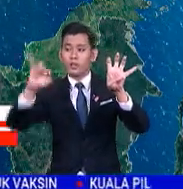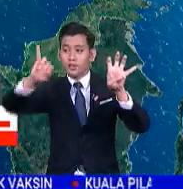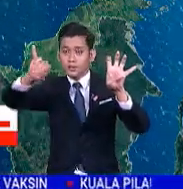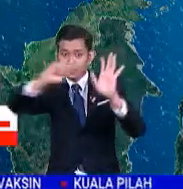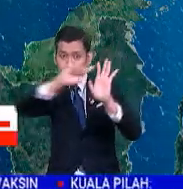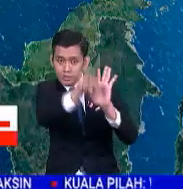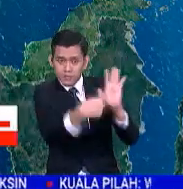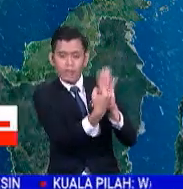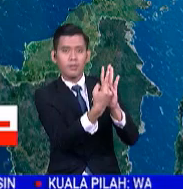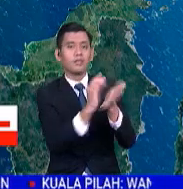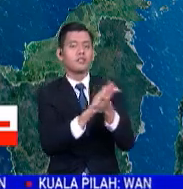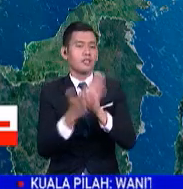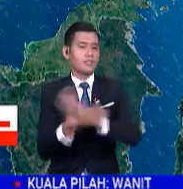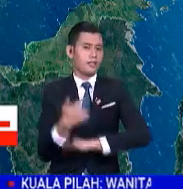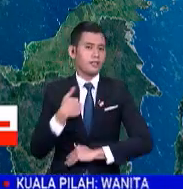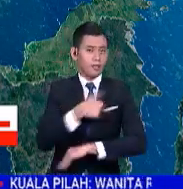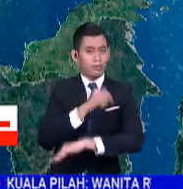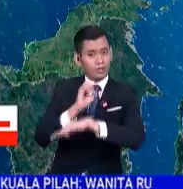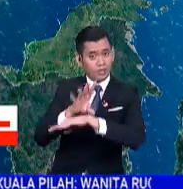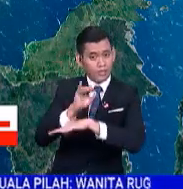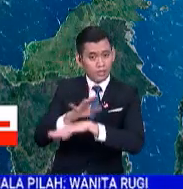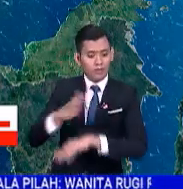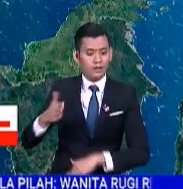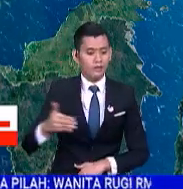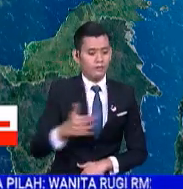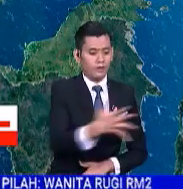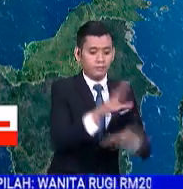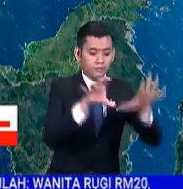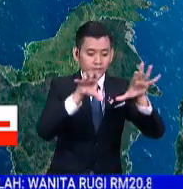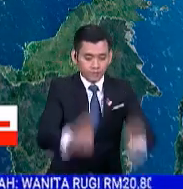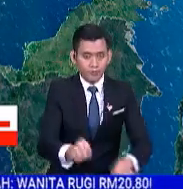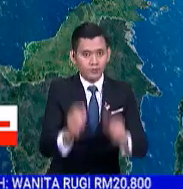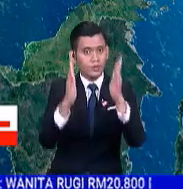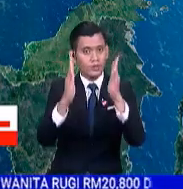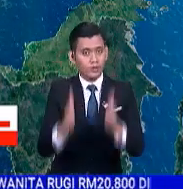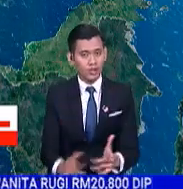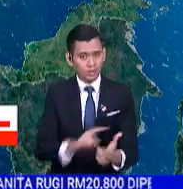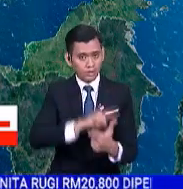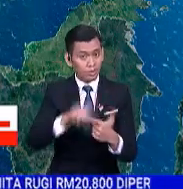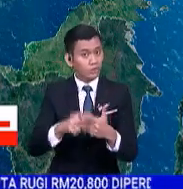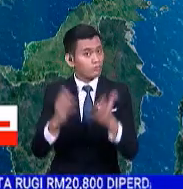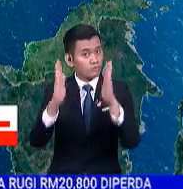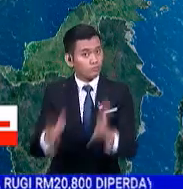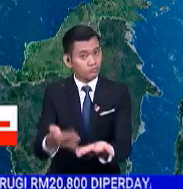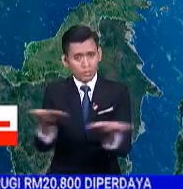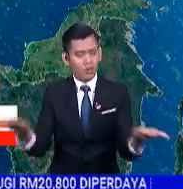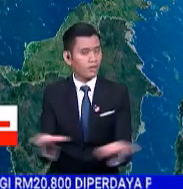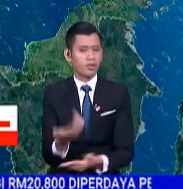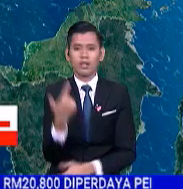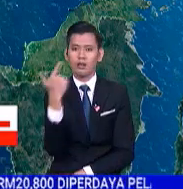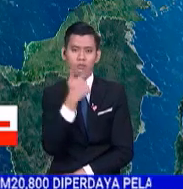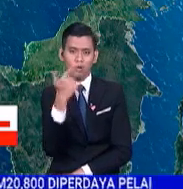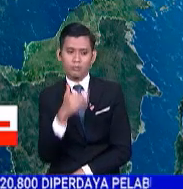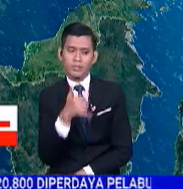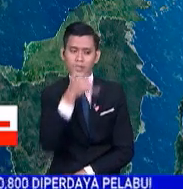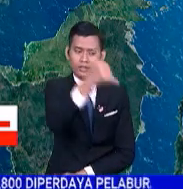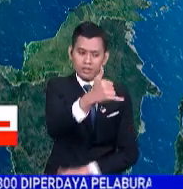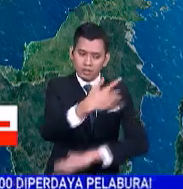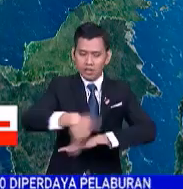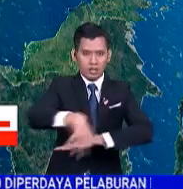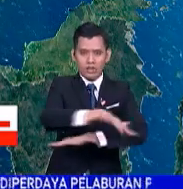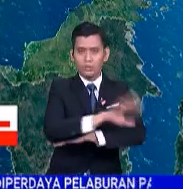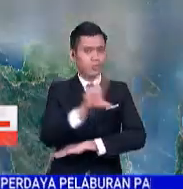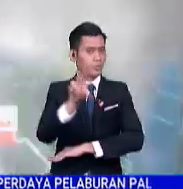sejam. Kami menasihatkan nelayan ataupun orang awam agar tidak turun ke laut buat masa ini di